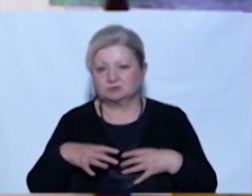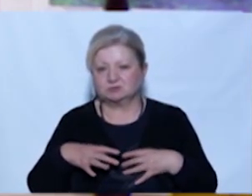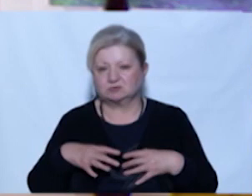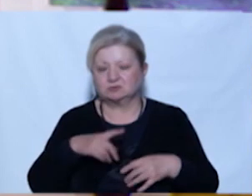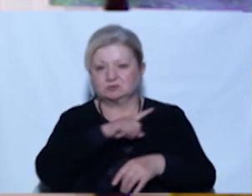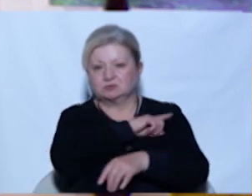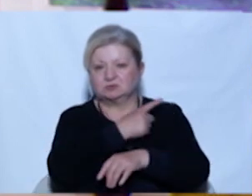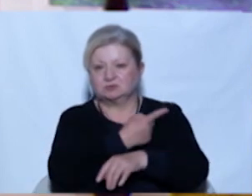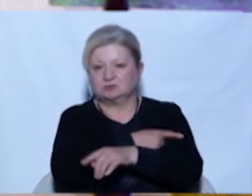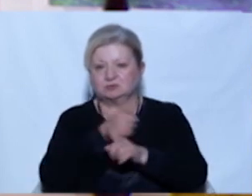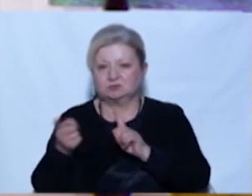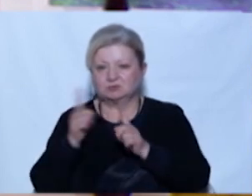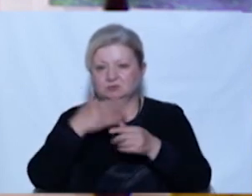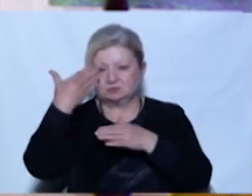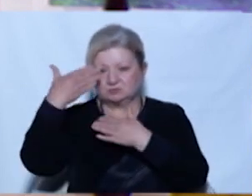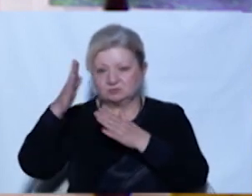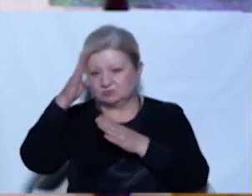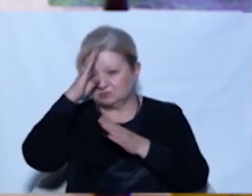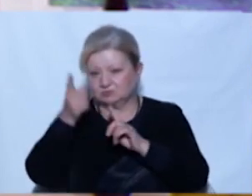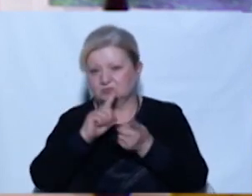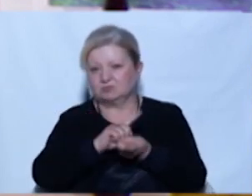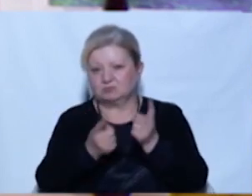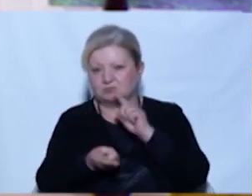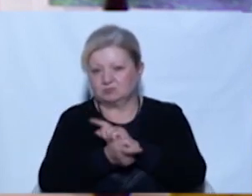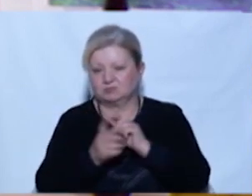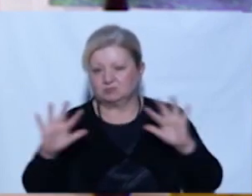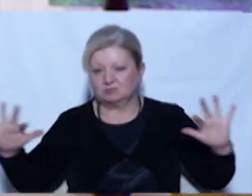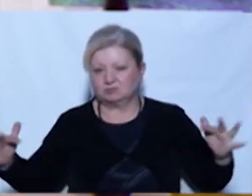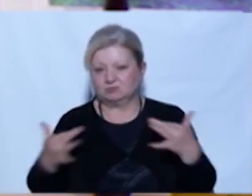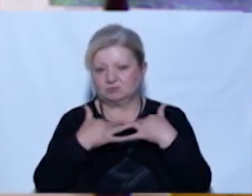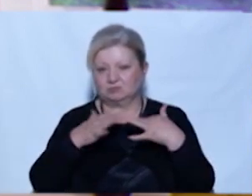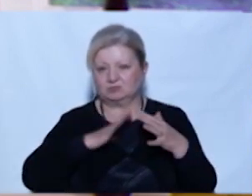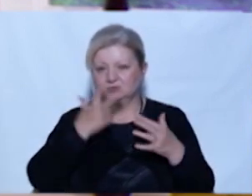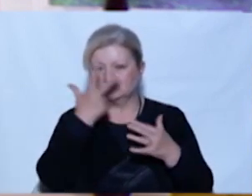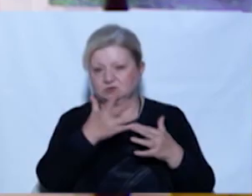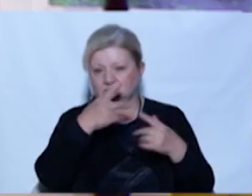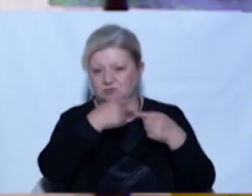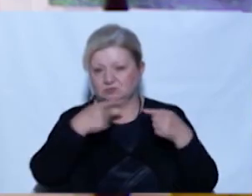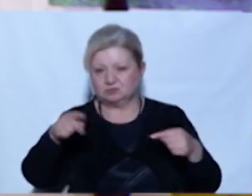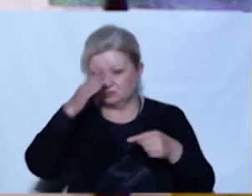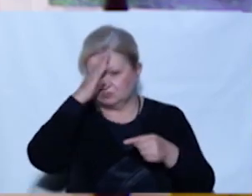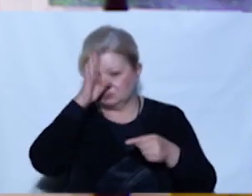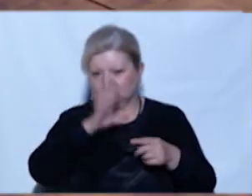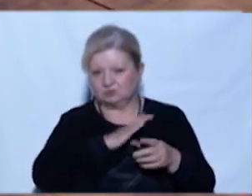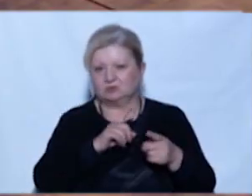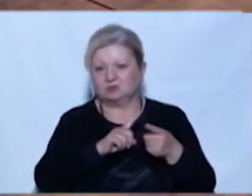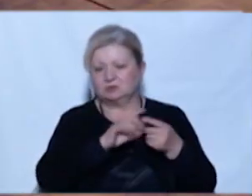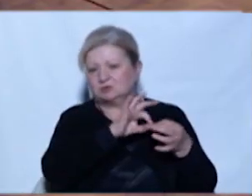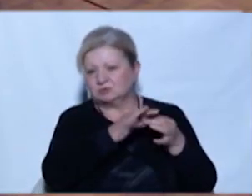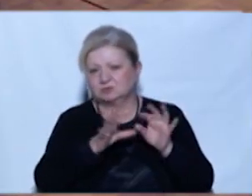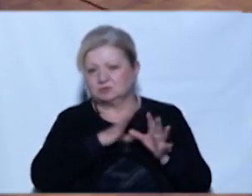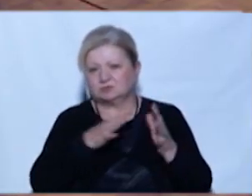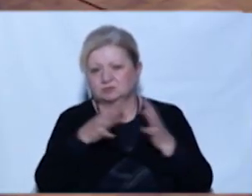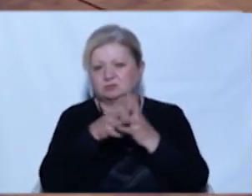და გარეშე მტრებისგან უზრუნველყოფის მაგიერს სამი მხრით მტრებით შემორტყმული აღმოჩნდა და განუწყვეტლივ საომარ